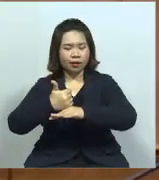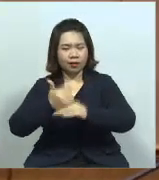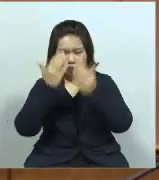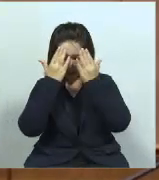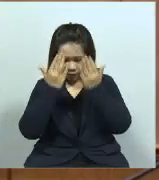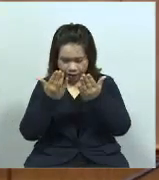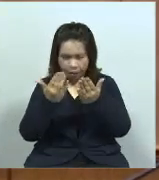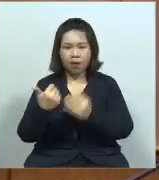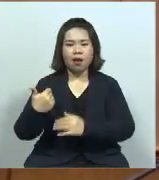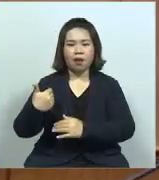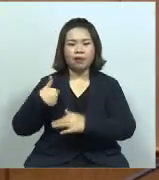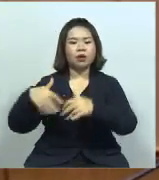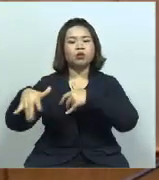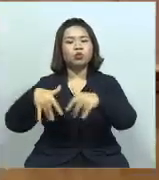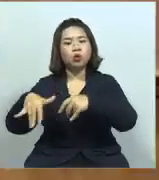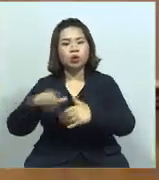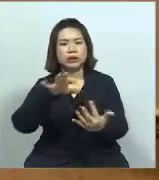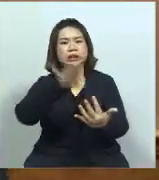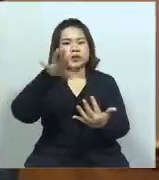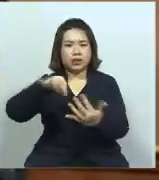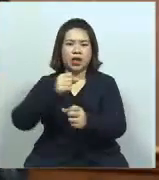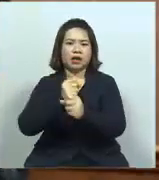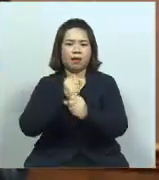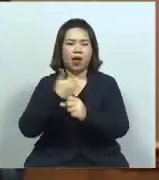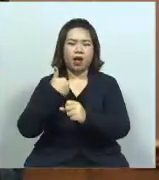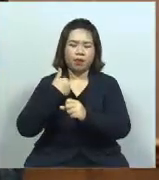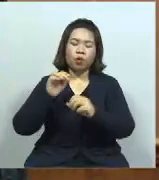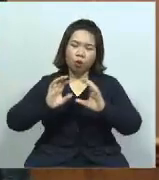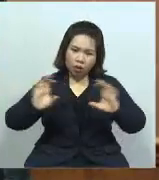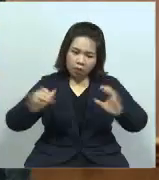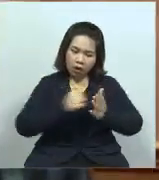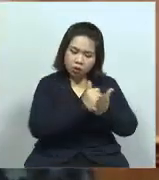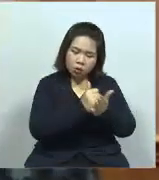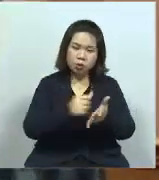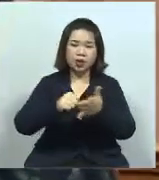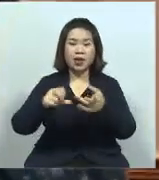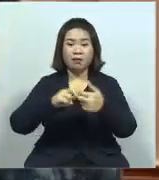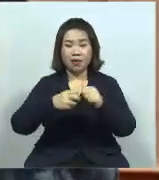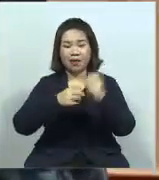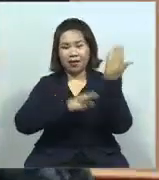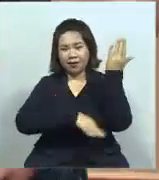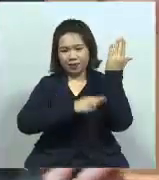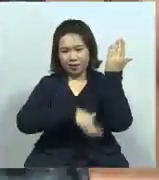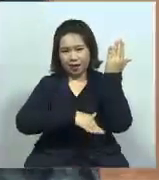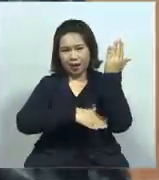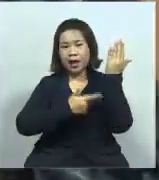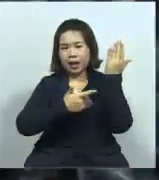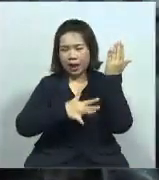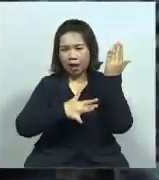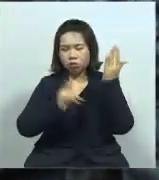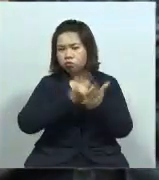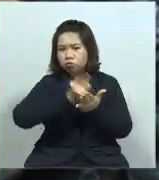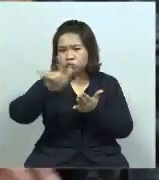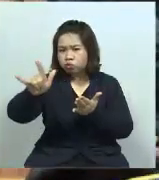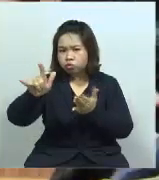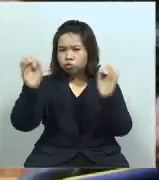นซึ่งได้รับการคัดเลือกจากการปฏิบัติการช่วยเหลือภาครัฐในการแก้ไขปัญหาจังหวัดชายแดนภาคใต้และยังไม่เคยไปประ